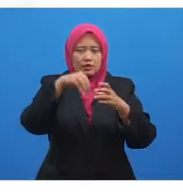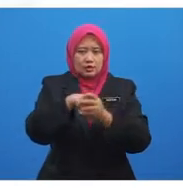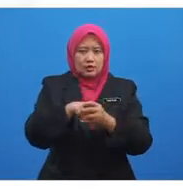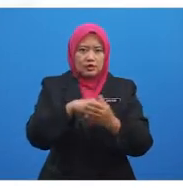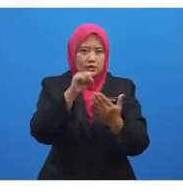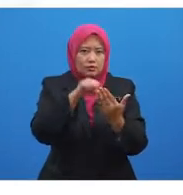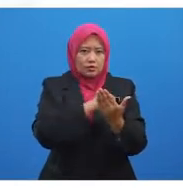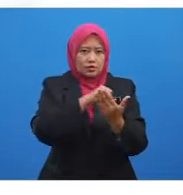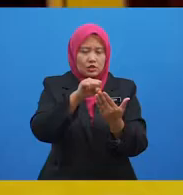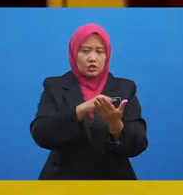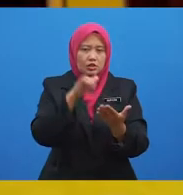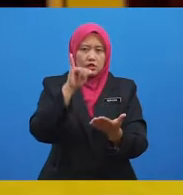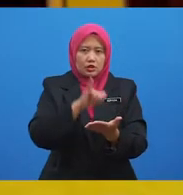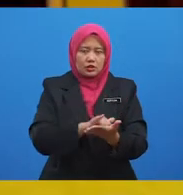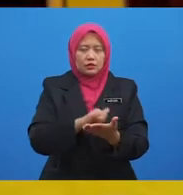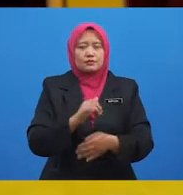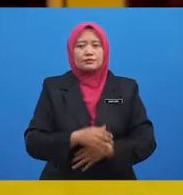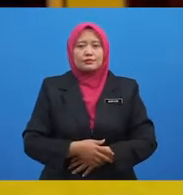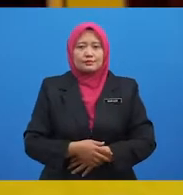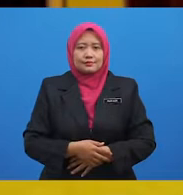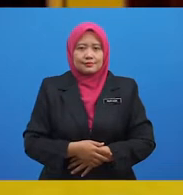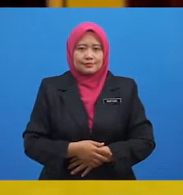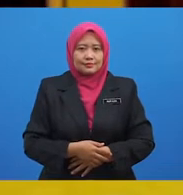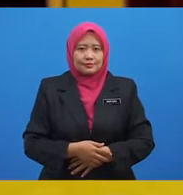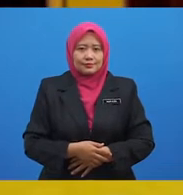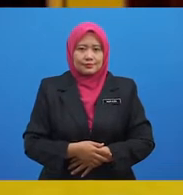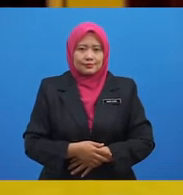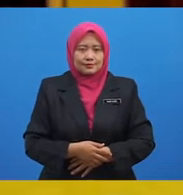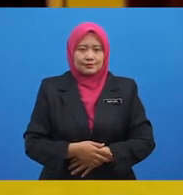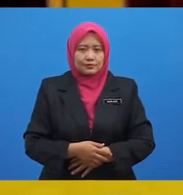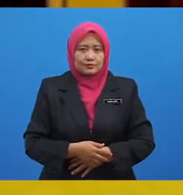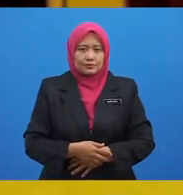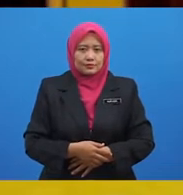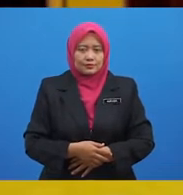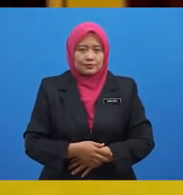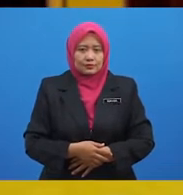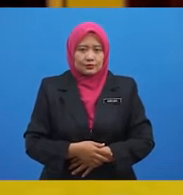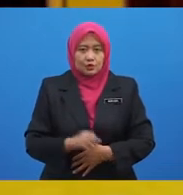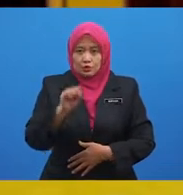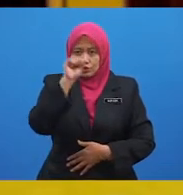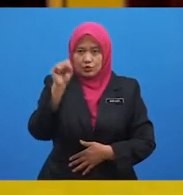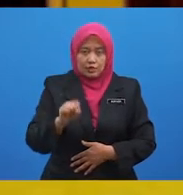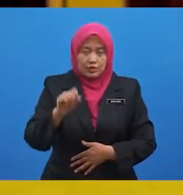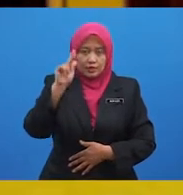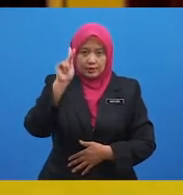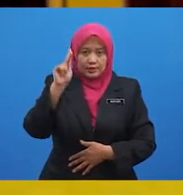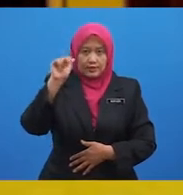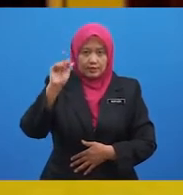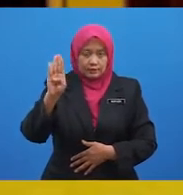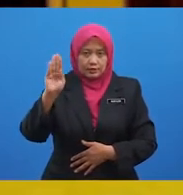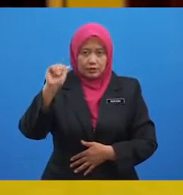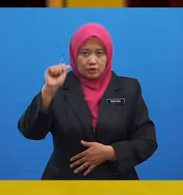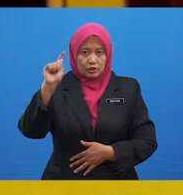tersebut? Soalan ini merupakan soalan kemahiran berfikir aras tinggi yang memerlukan